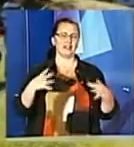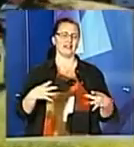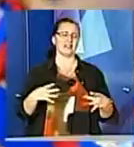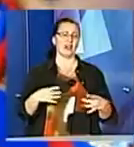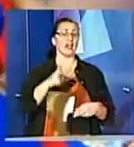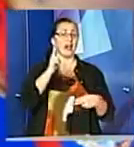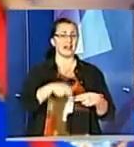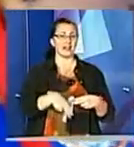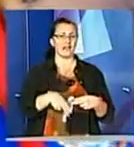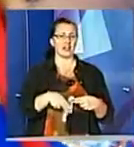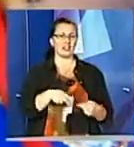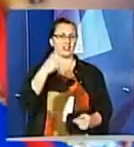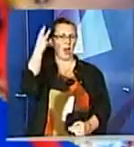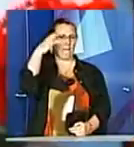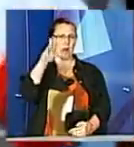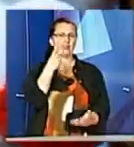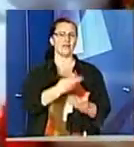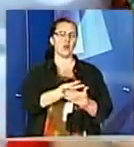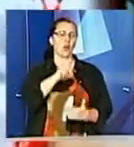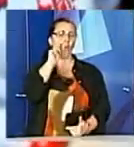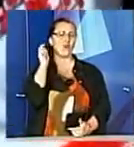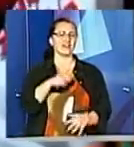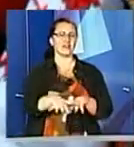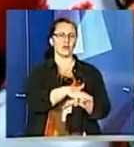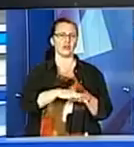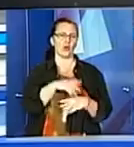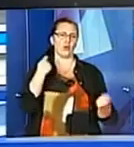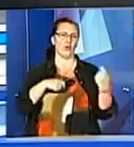завершився фестиваль фешн-показом українського народного вбрання.